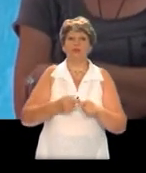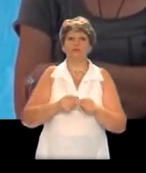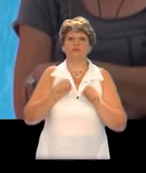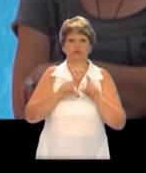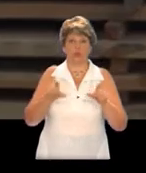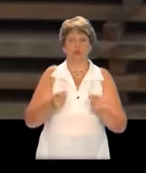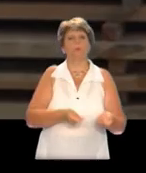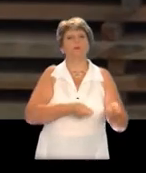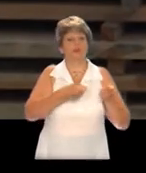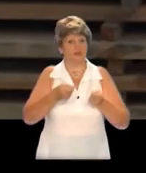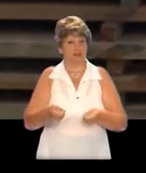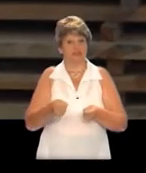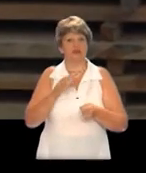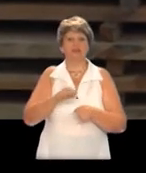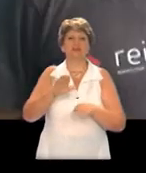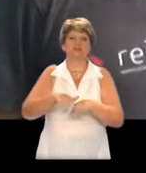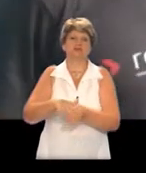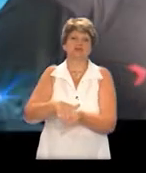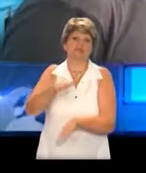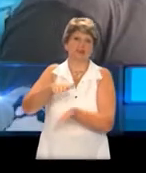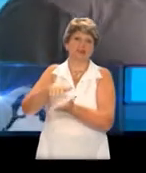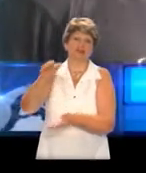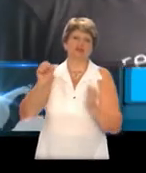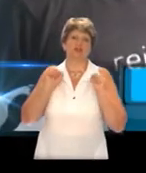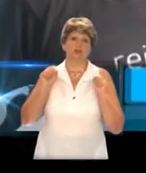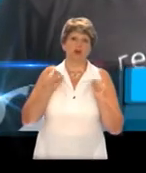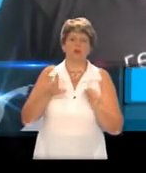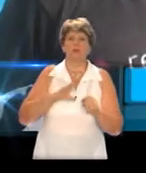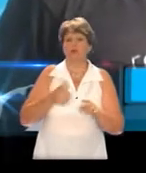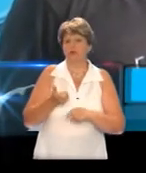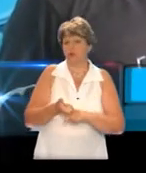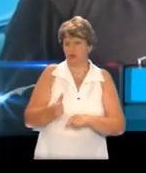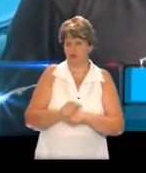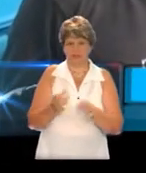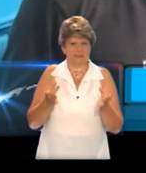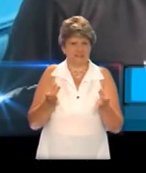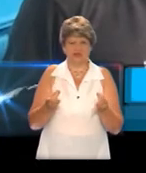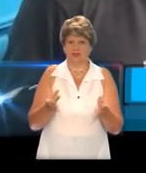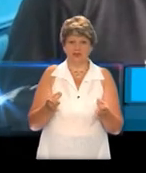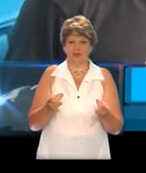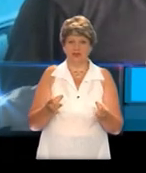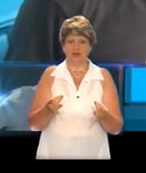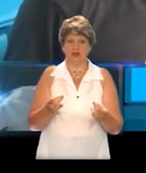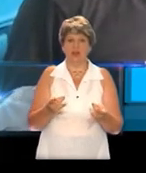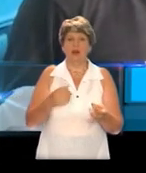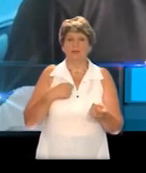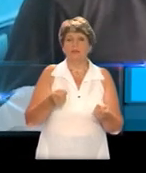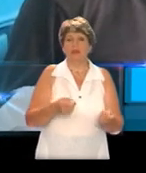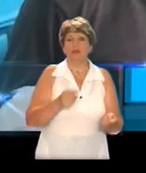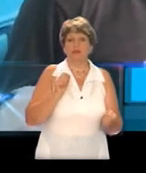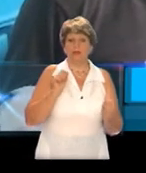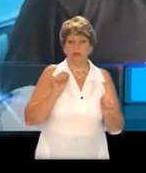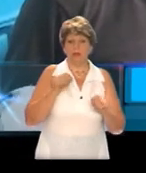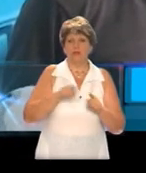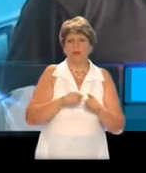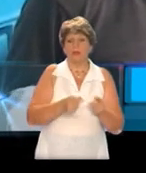таки завезли і склали у спортивному залі. Він дуже-дуже був сирий, вологий наскільки, що його ми заносили, з нього, можна